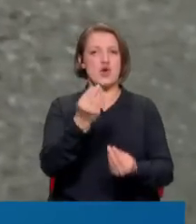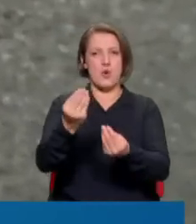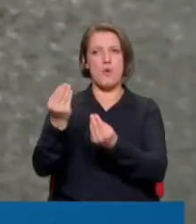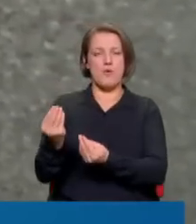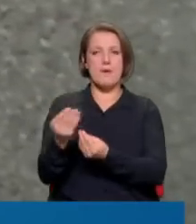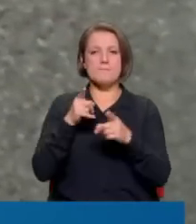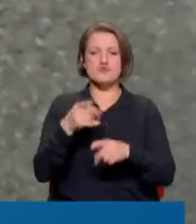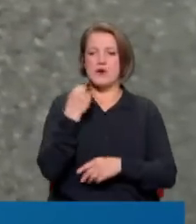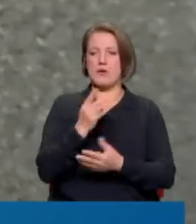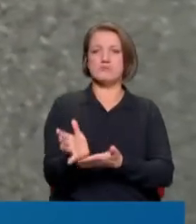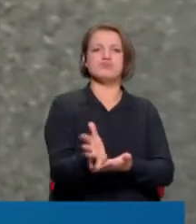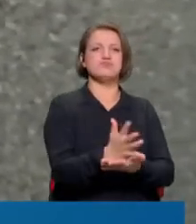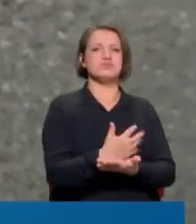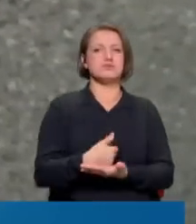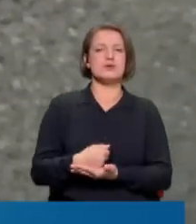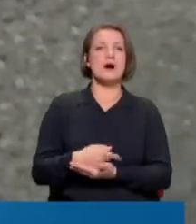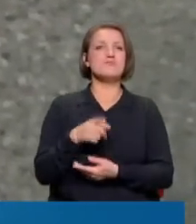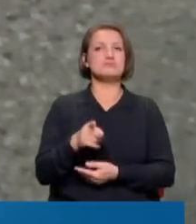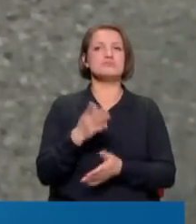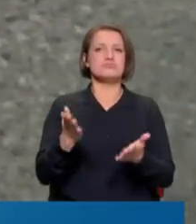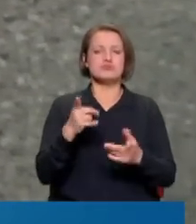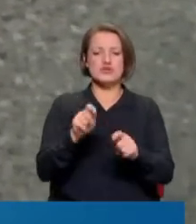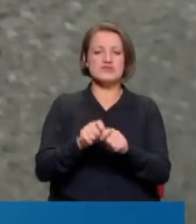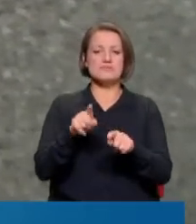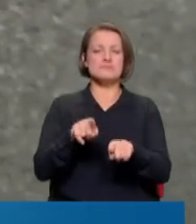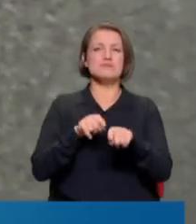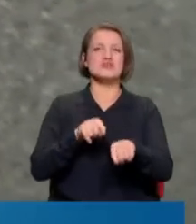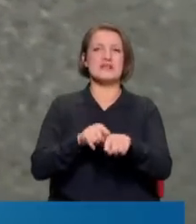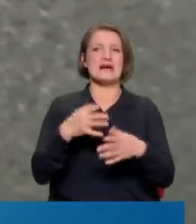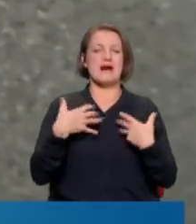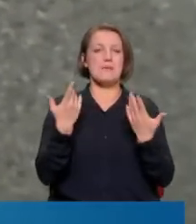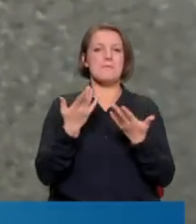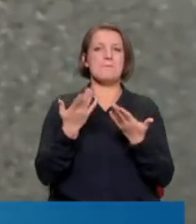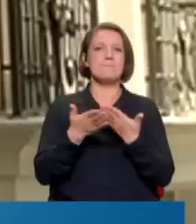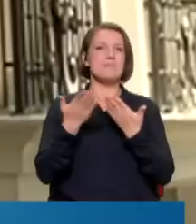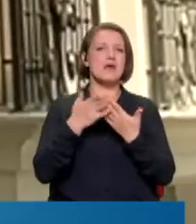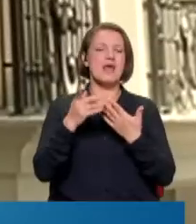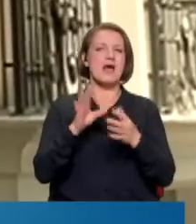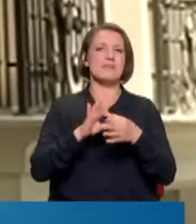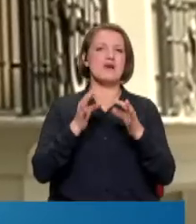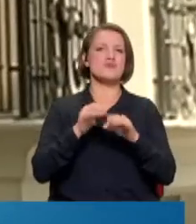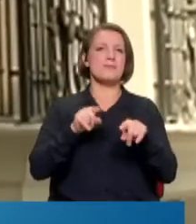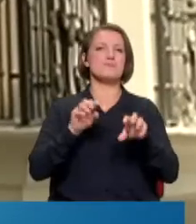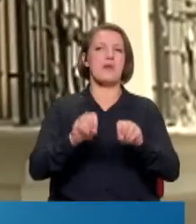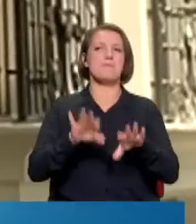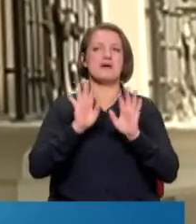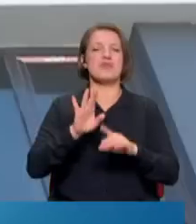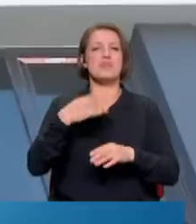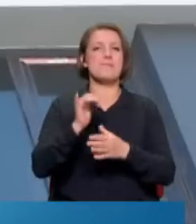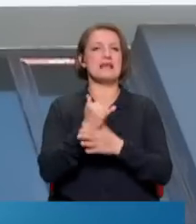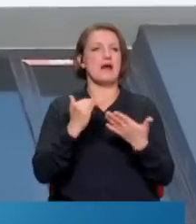E buradan kapura topluyorlar onun yanı sıra Biz Bu işin peşini Kahramanmaraşlı emlakçılar olarak bırakmadık Karaaslan ve şehrindeki diğer